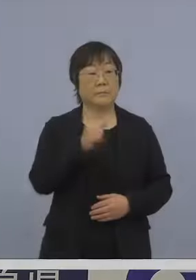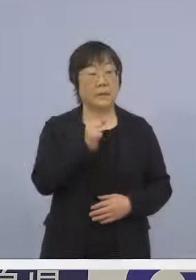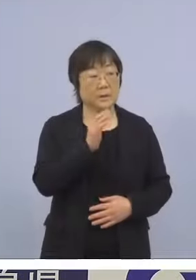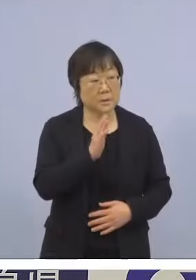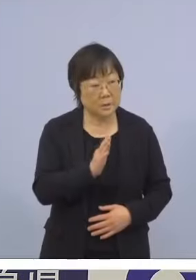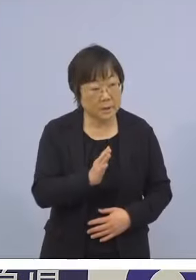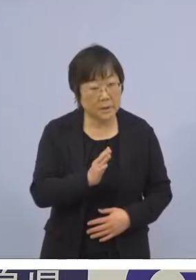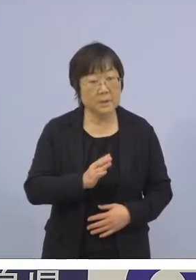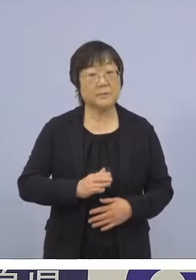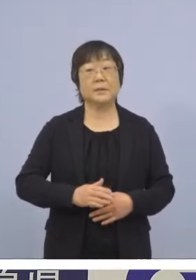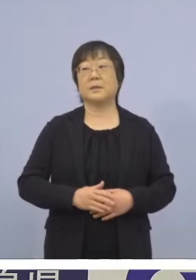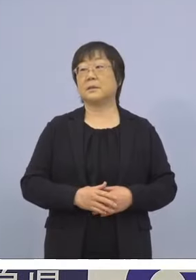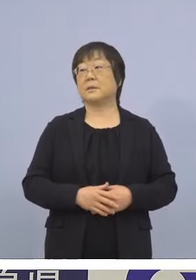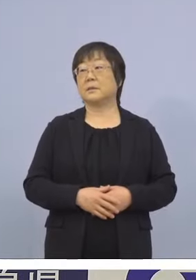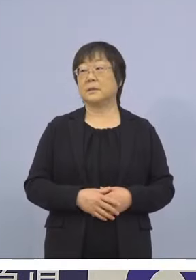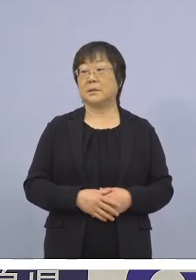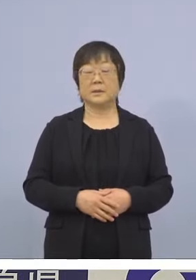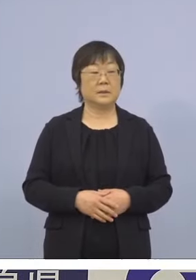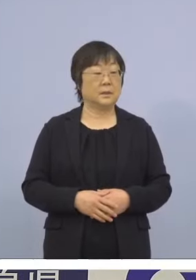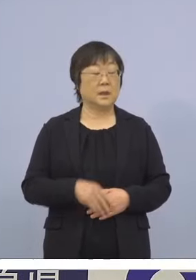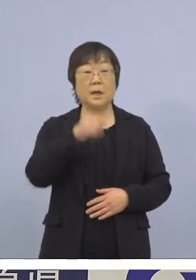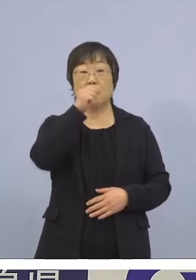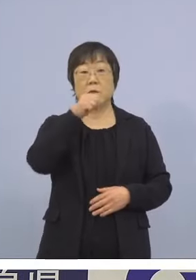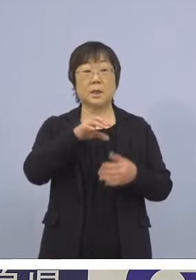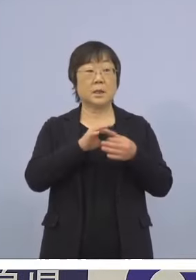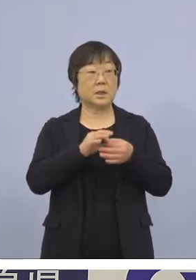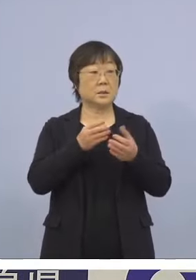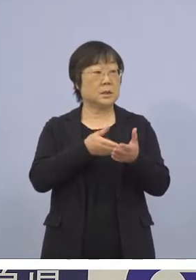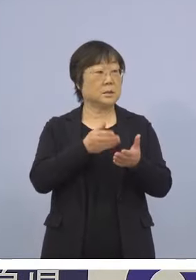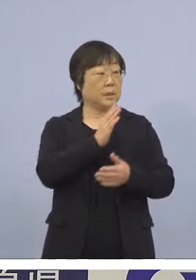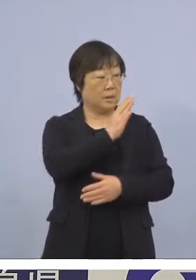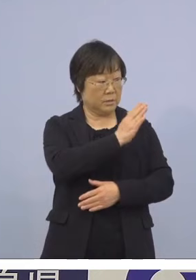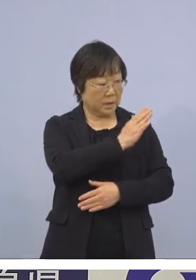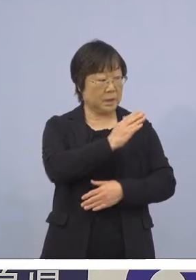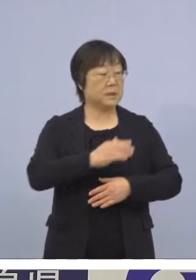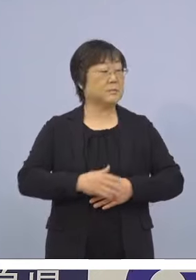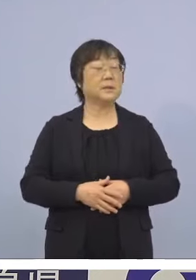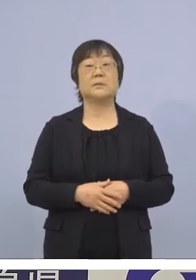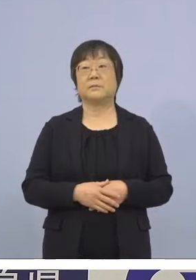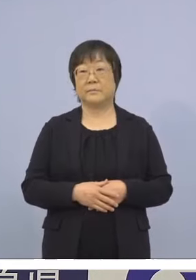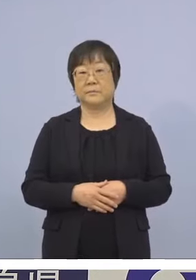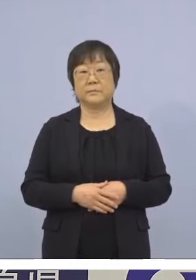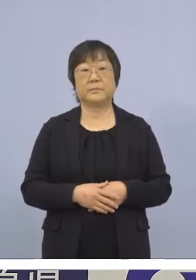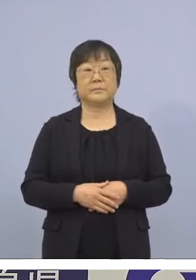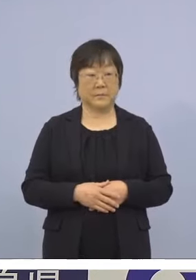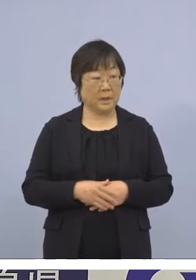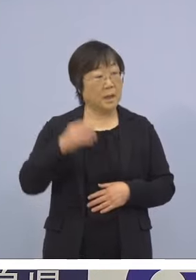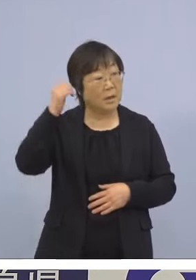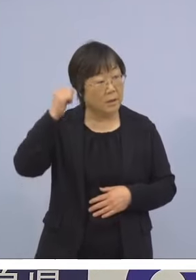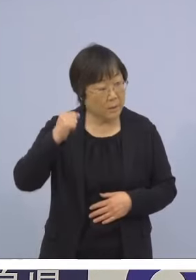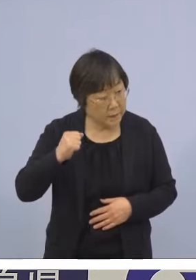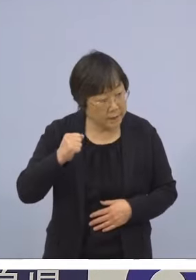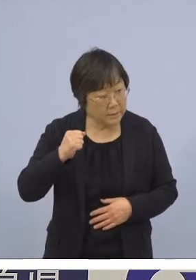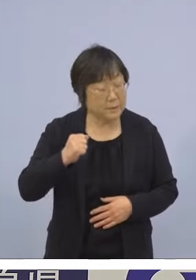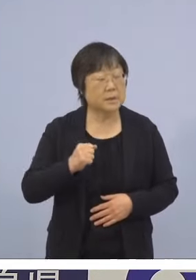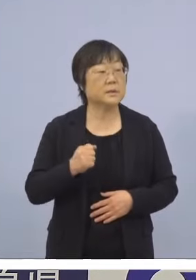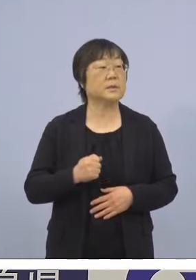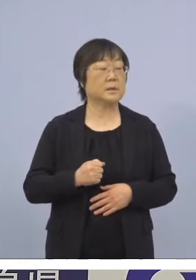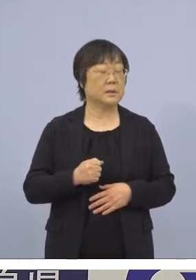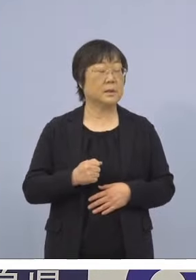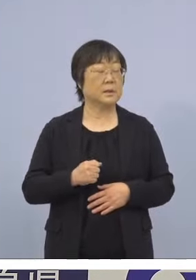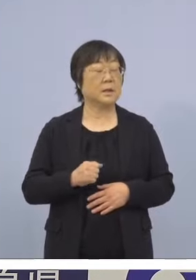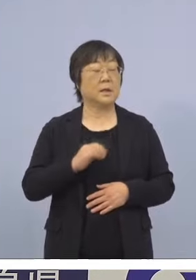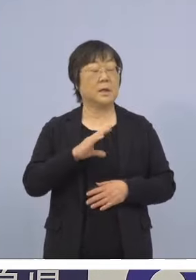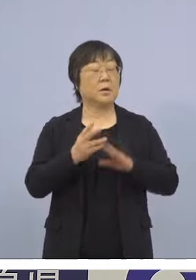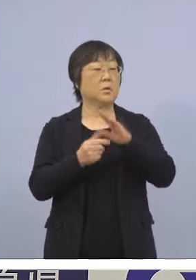しくお願いいたします。 はい、お願いします。 では予算に関する説明などありましたらよろしくお願いいたします。 あ、そうですね、おはようございます、後藤田でございます。今